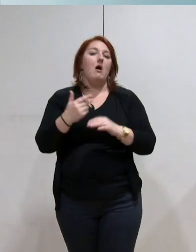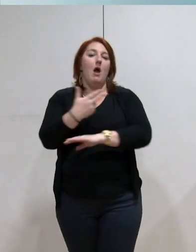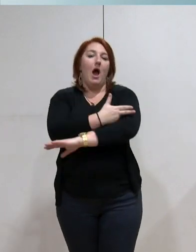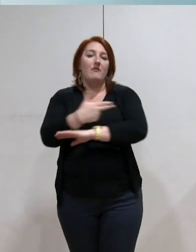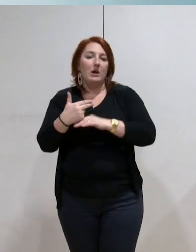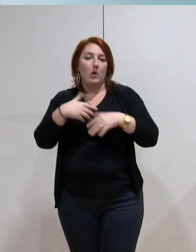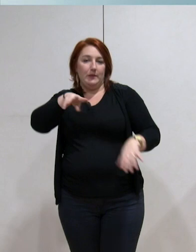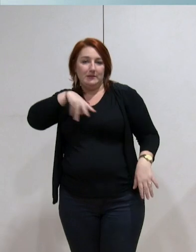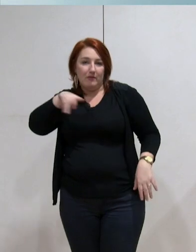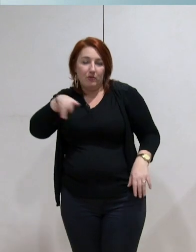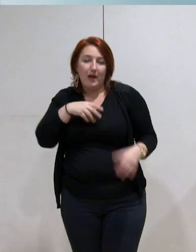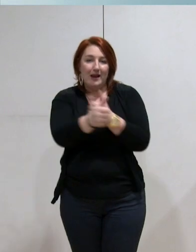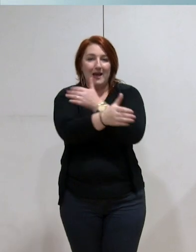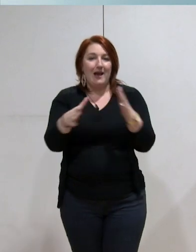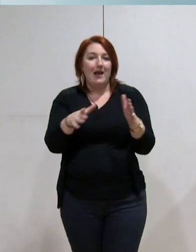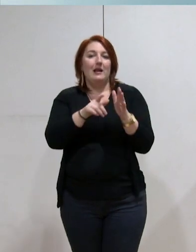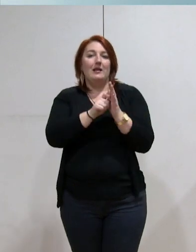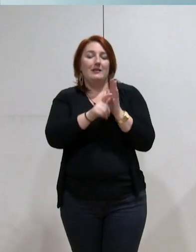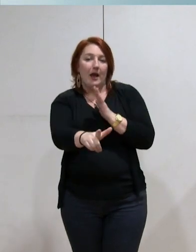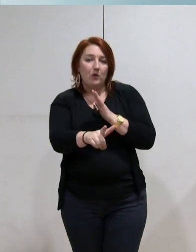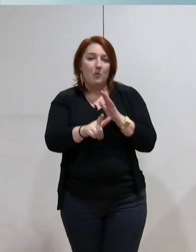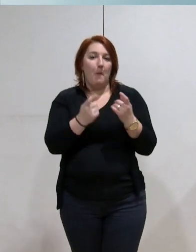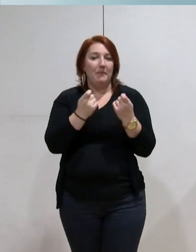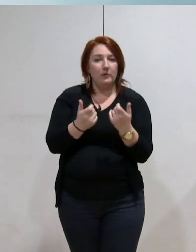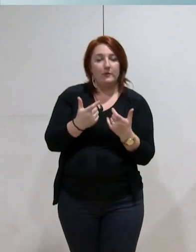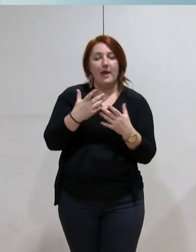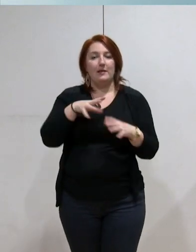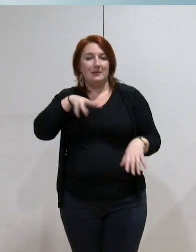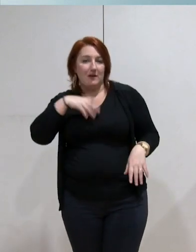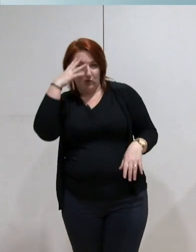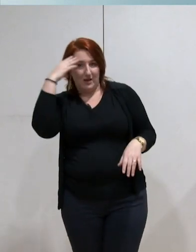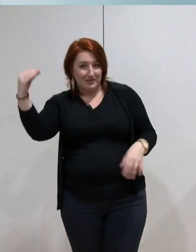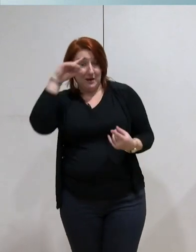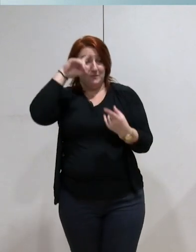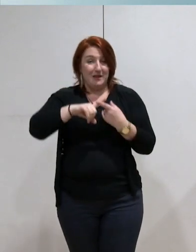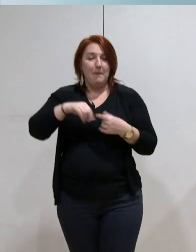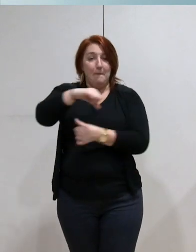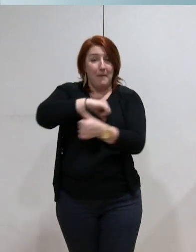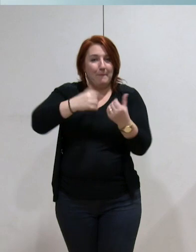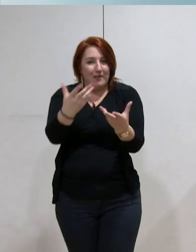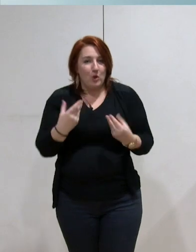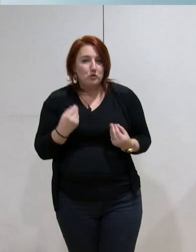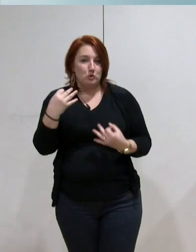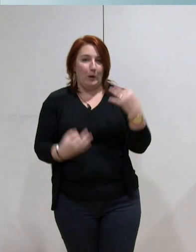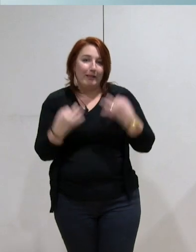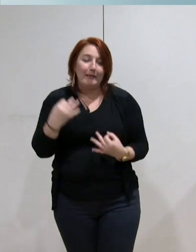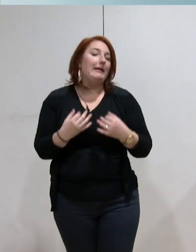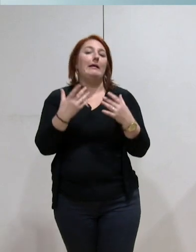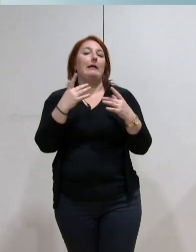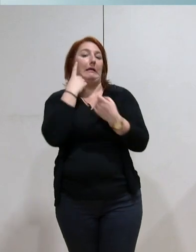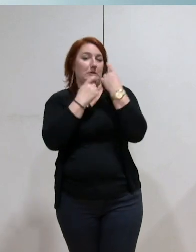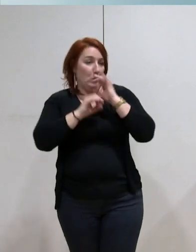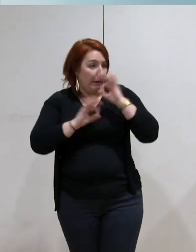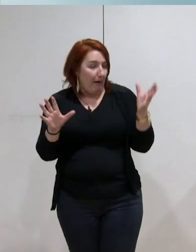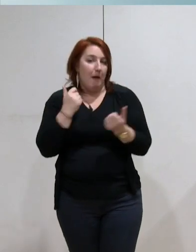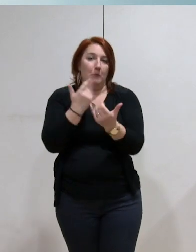avec la Caisse des réglement pécuniaire des avocats des Alpes pour des permanences juridiques pas de question je la mets